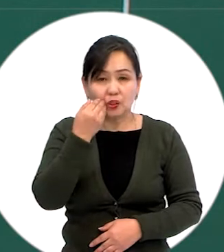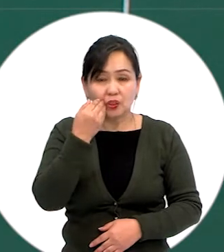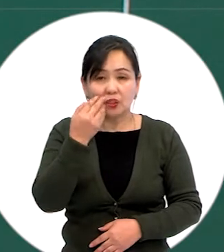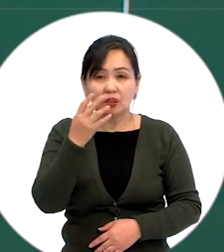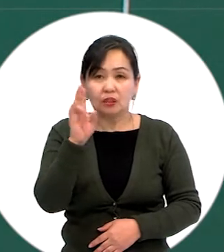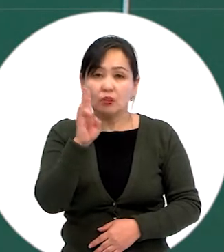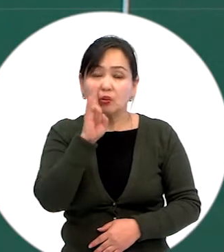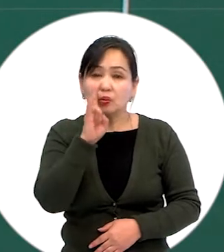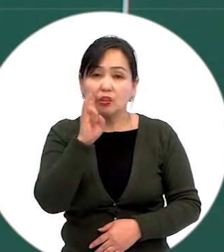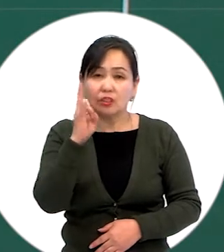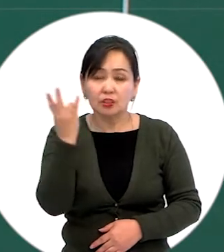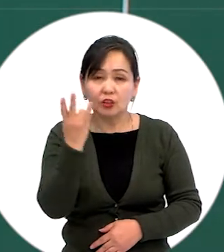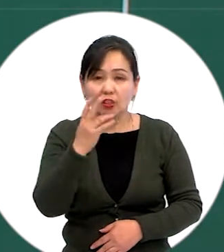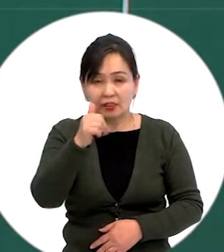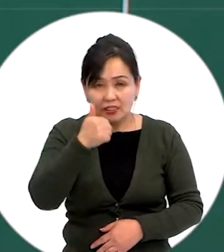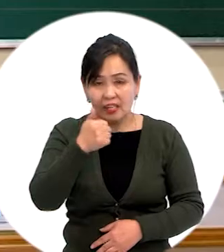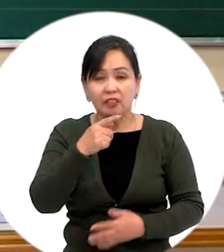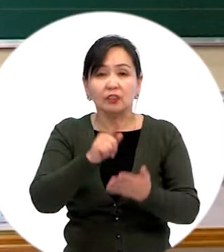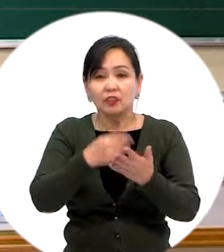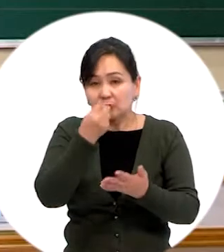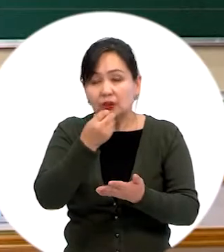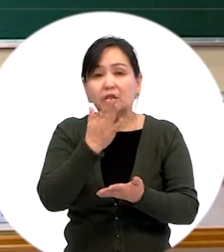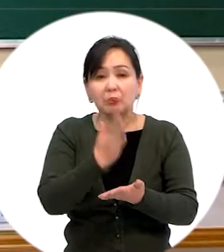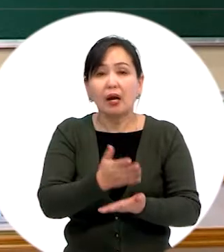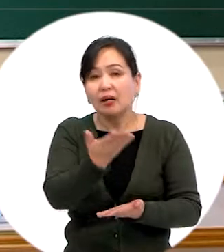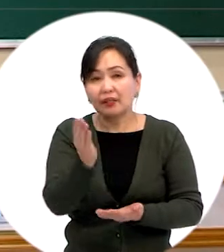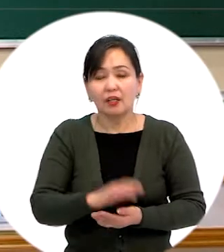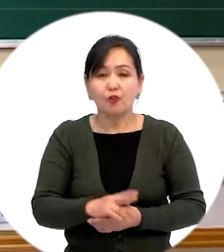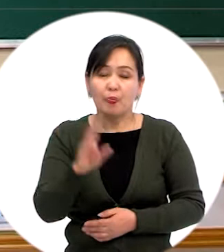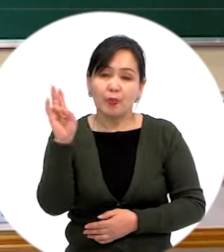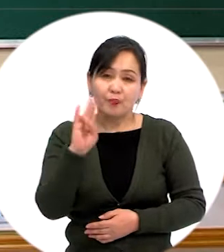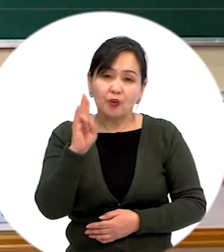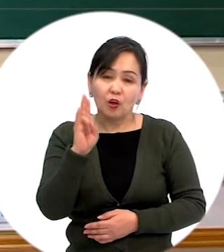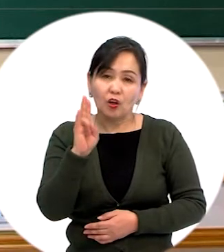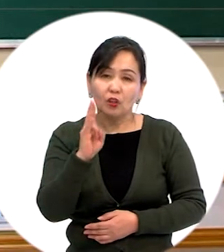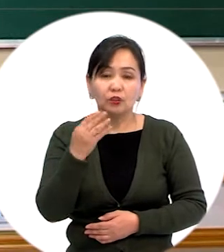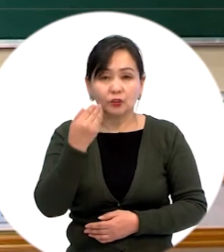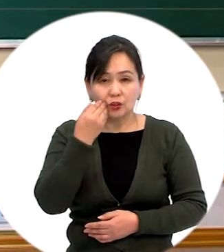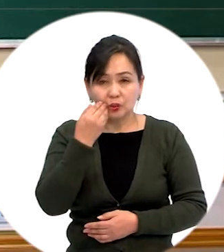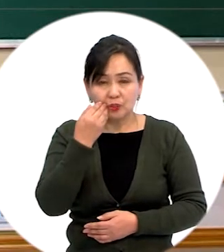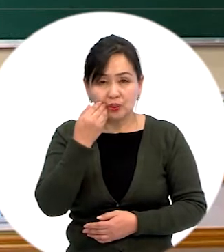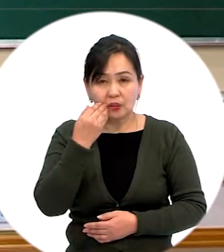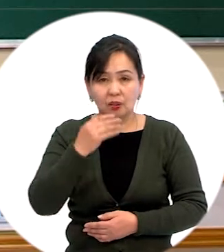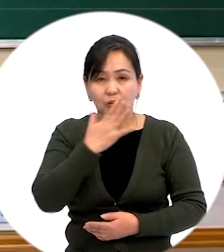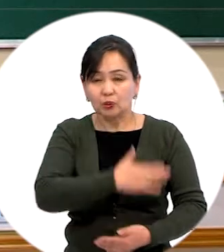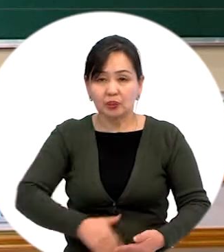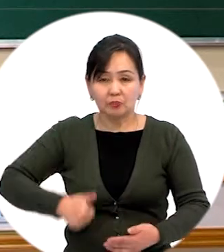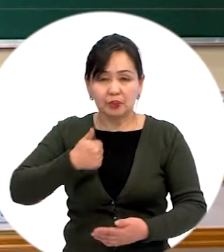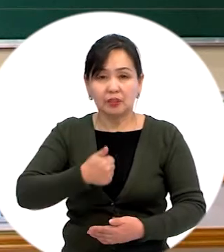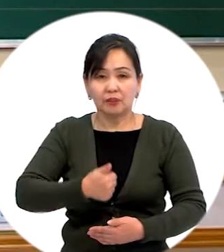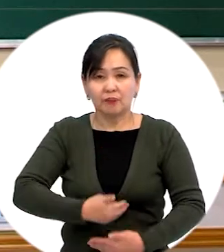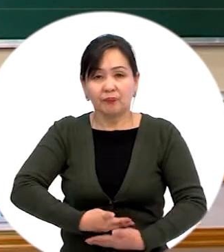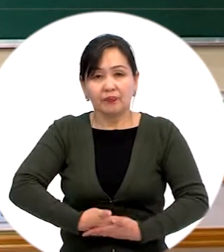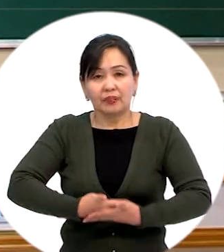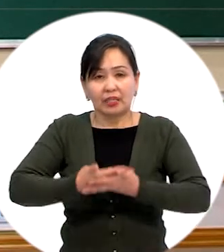хүнсний ногоогоо сайн хэрглэж агараа. За, ногоон өнгийн хүнсний ногоонууд маань дархлааг дэмжиж,